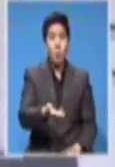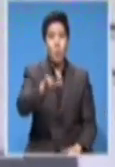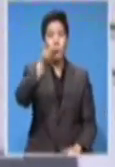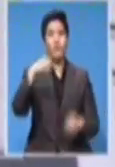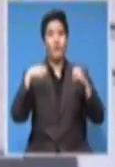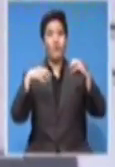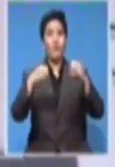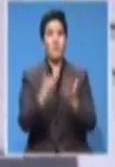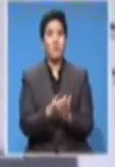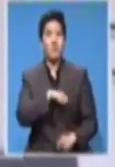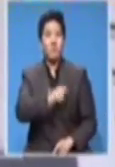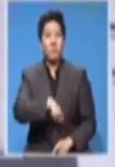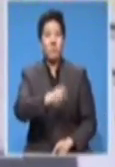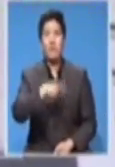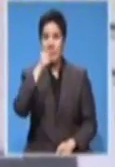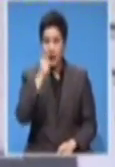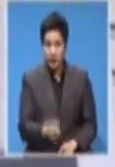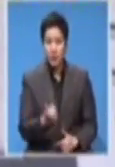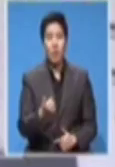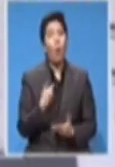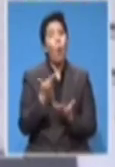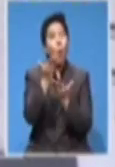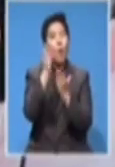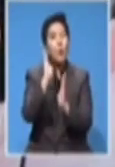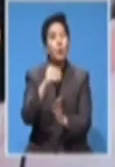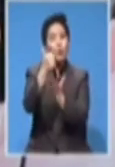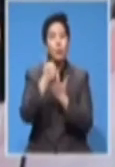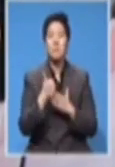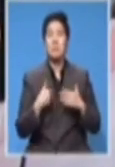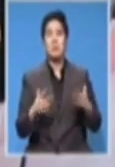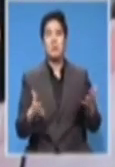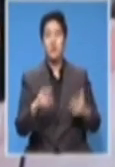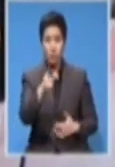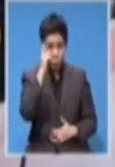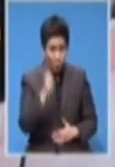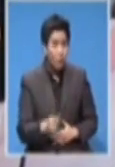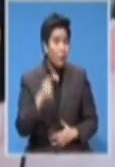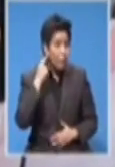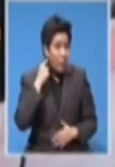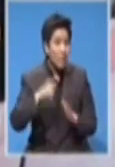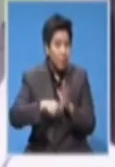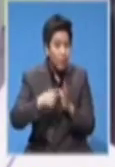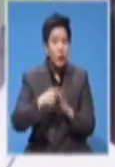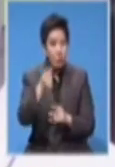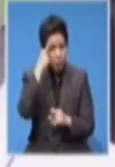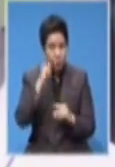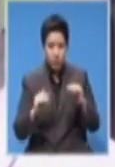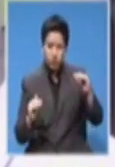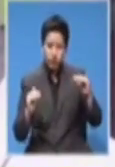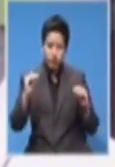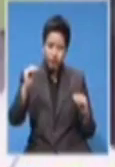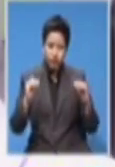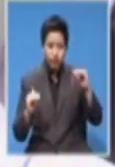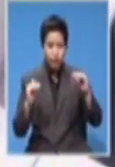นะครับท่านเรียกร้องใครไม่ได้แล้วนะของผมพูดด้วยเหตุด้วยผลให้ท่านฟังนะอยากให้ประชาชนช่วยกันหาจุดสมดุลนะครับแล้วก็